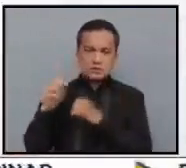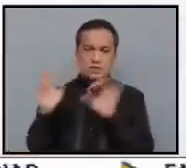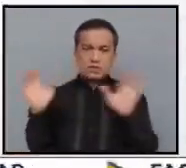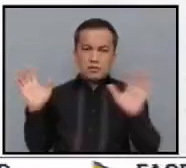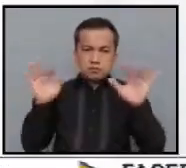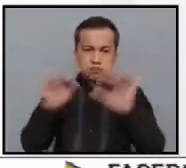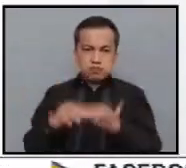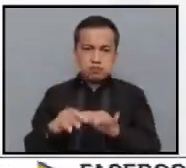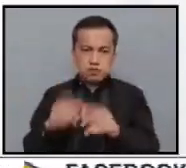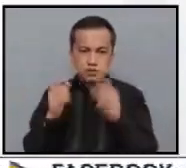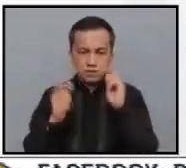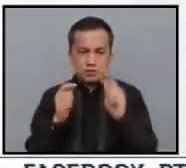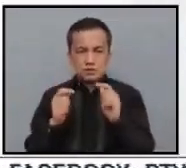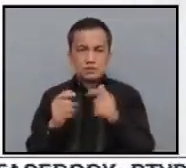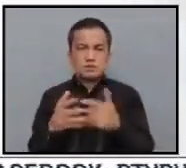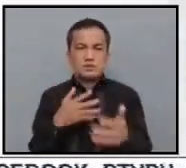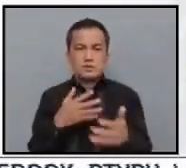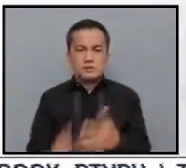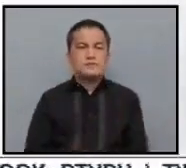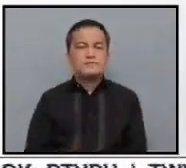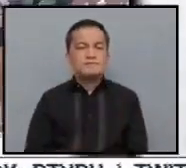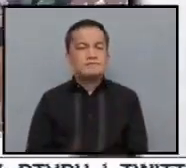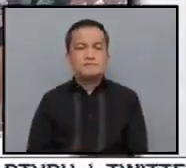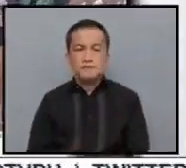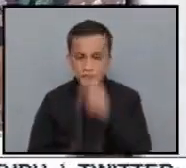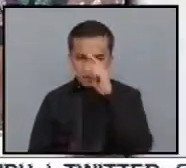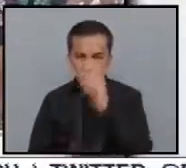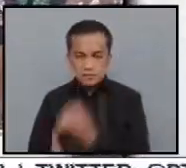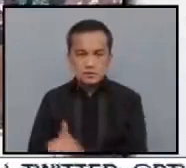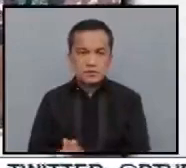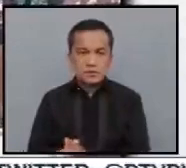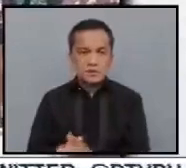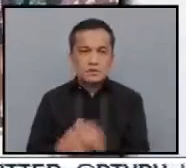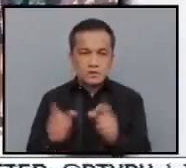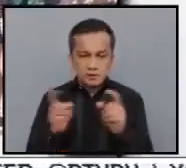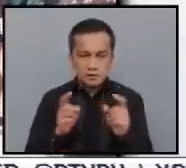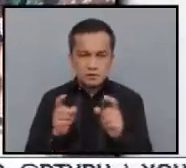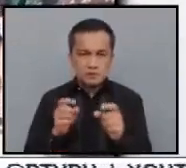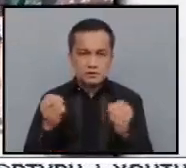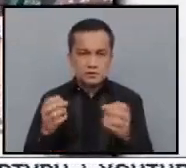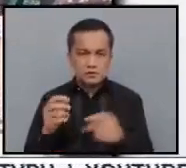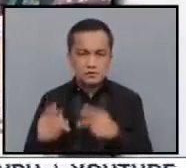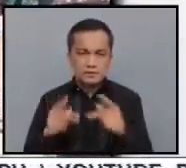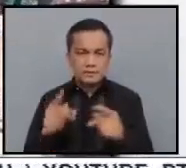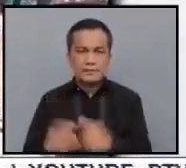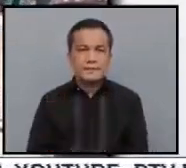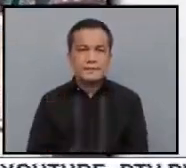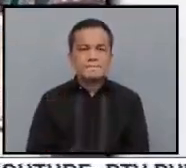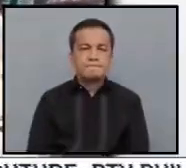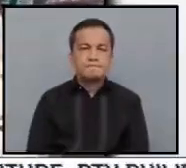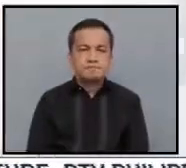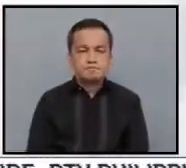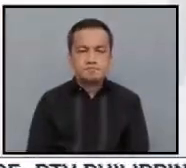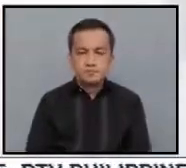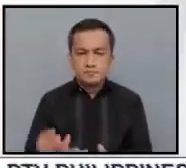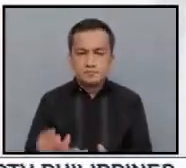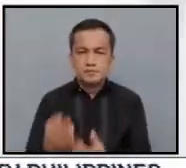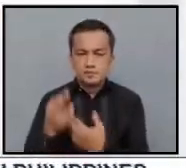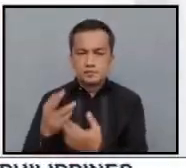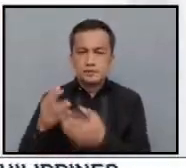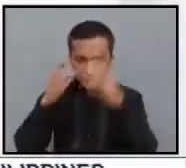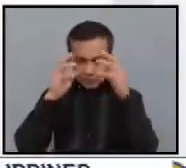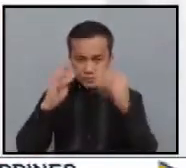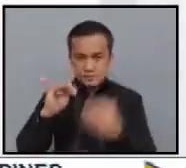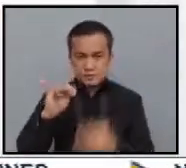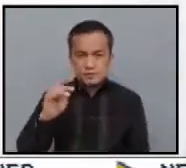turista. Sa kabila nito, naniniwala siyang naging manageable ang dami ng mga tao. Inirekomenda ni Mayor Bautista na itaas